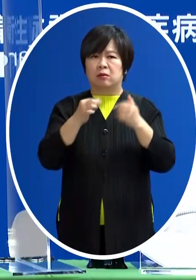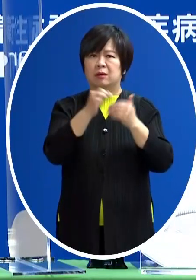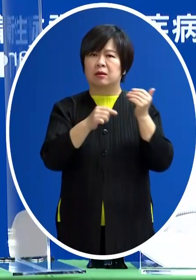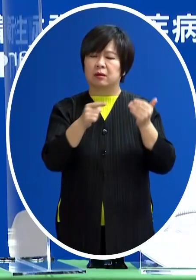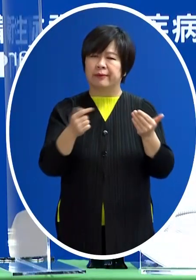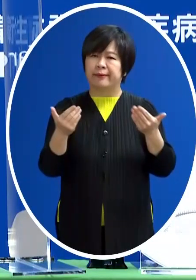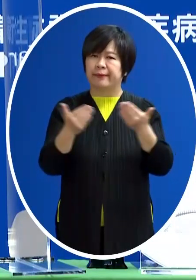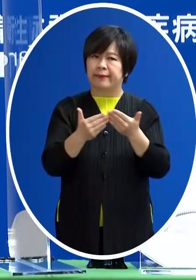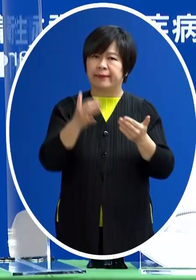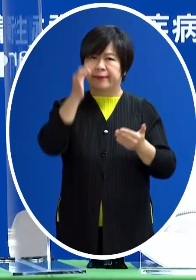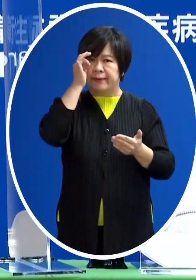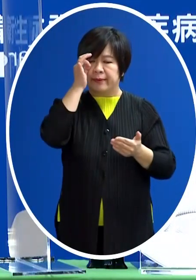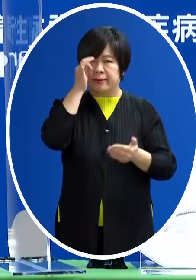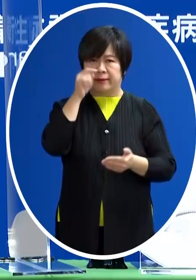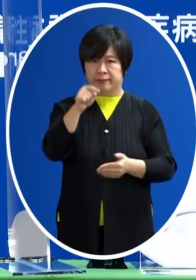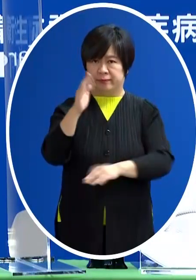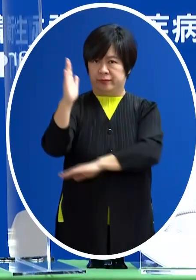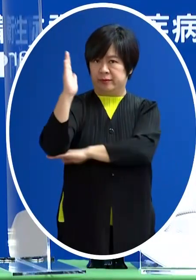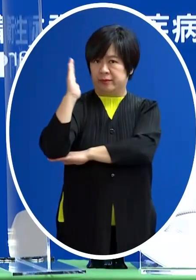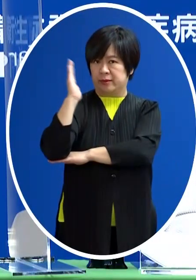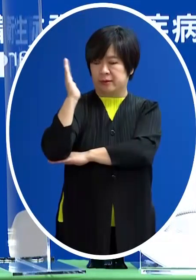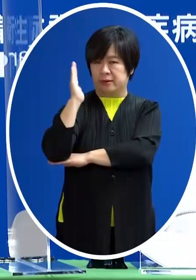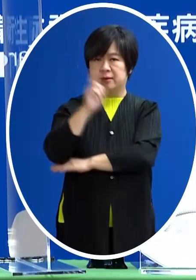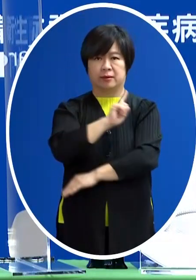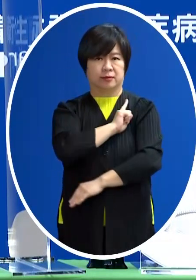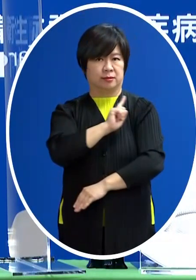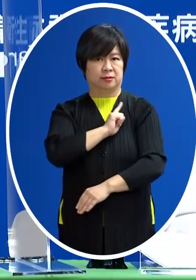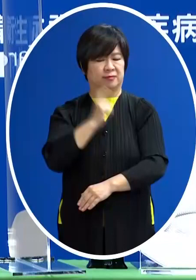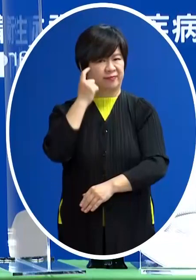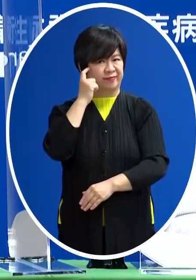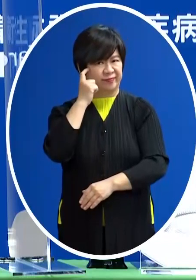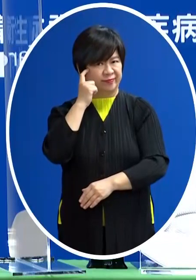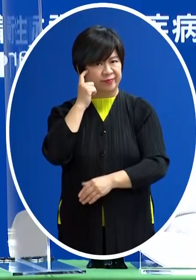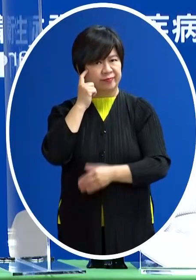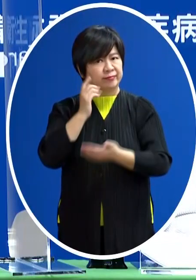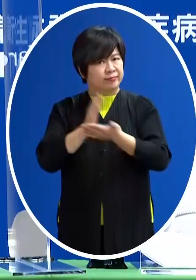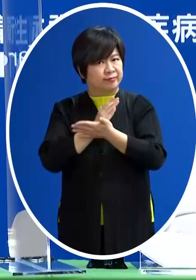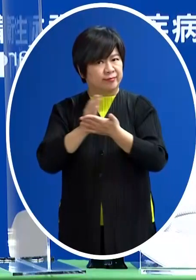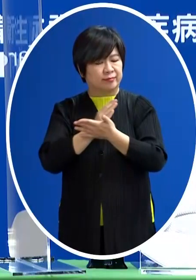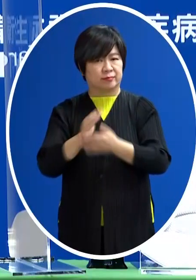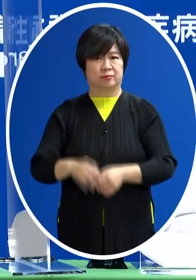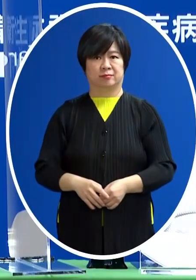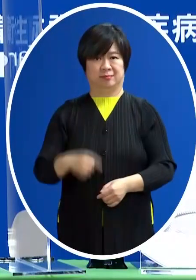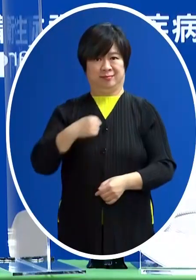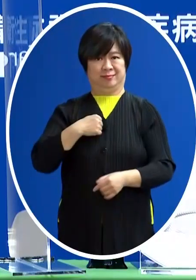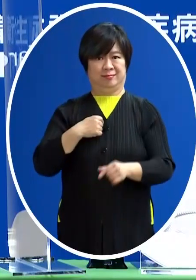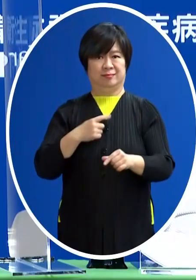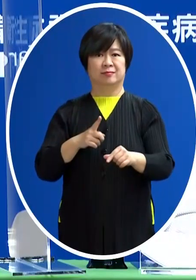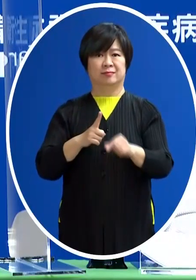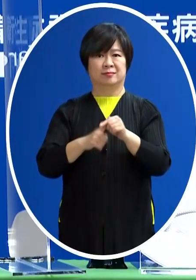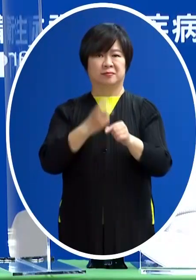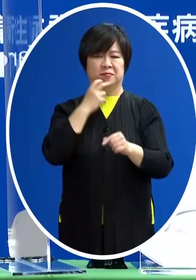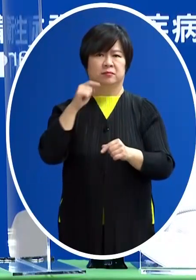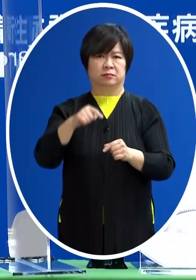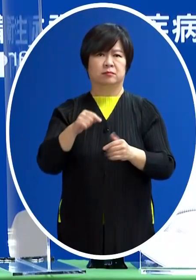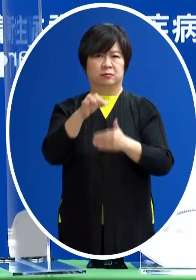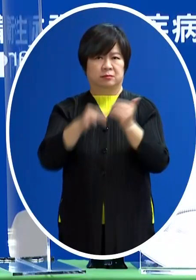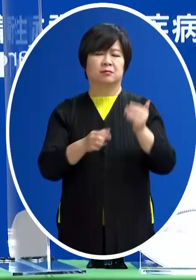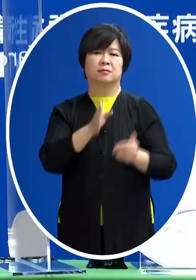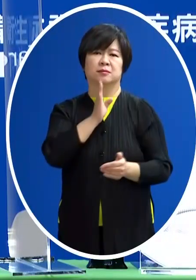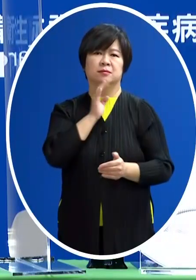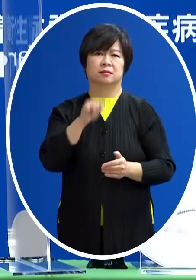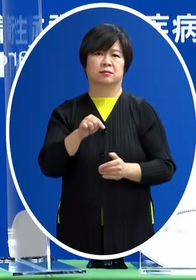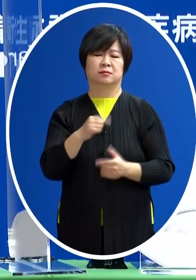话，那政府就应该上面做一些考虑。那我们的原则很清楚是这样子的一个情形。